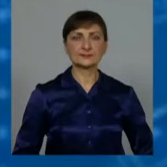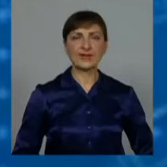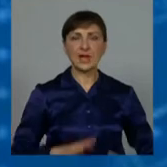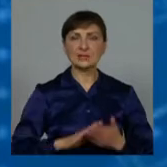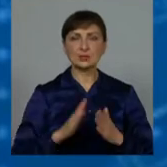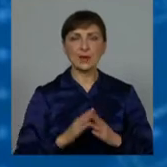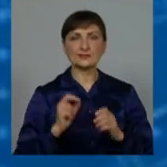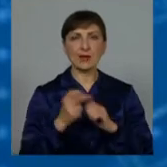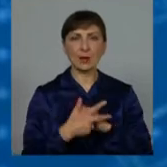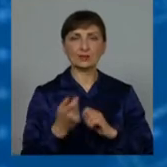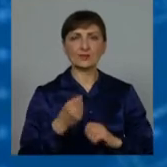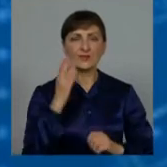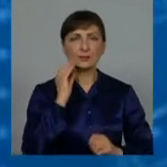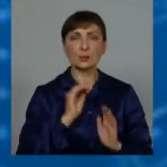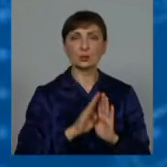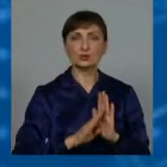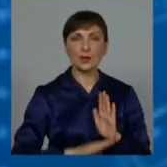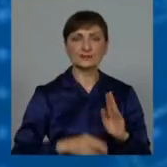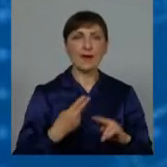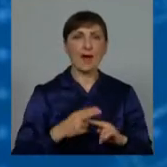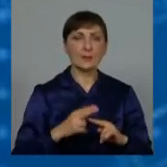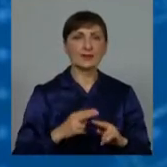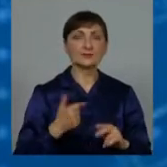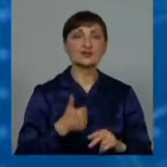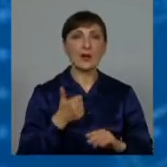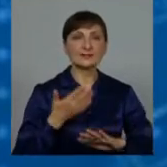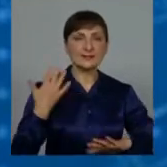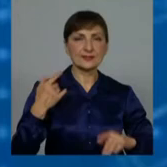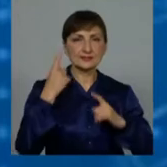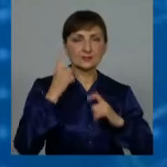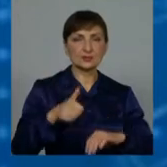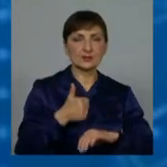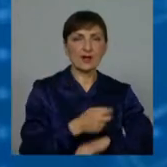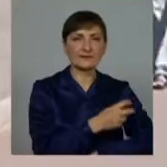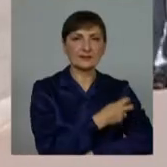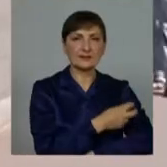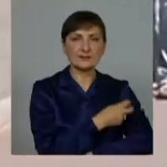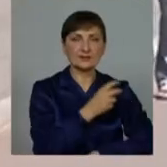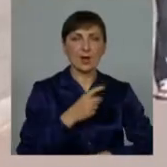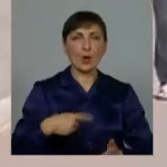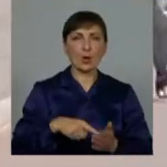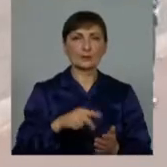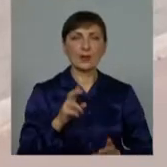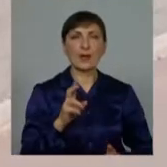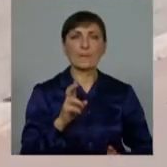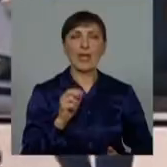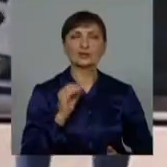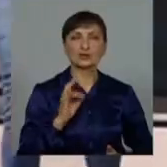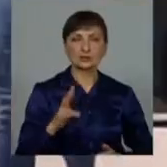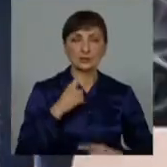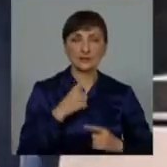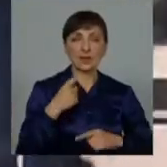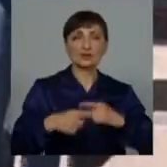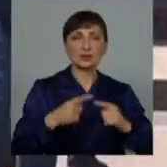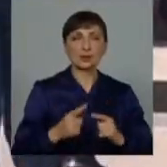Ситуация с коронавирусом в Алматы ухудшается. Об этом всего час назад сообщил главный санврач города Жандарбек Бекшин. По его словам,